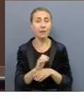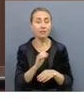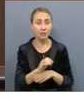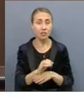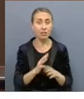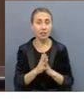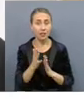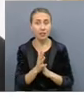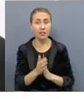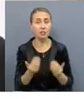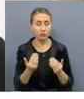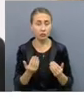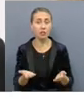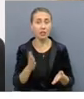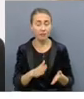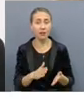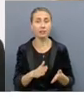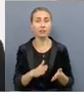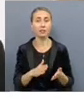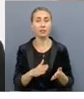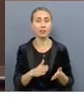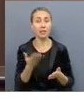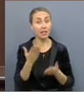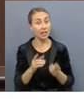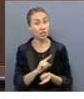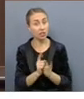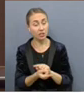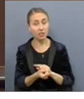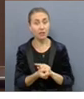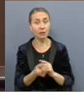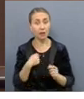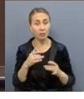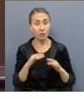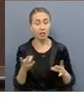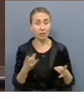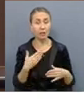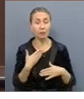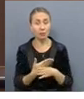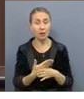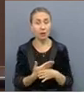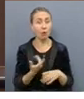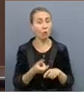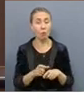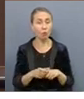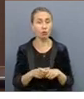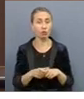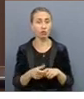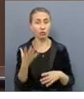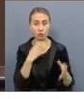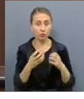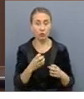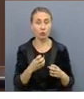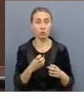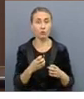сегодня давайте, где вы ищите замену, надо решать, надо помогать. Вот очень серьезная ситуация сложилась в двух районах